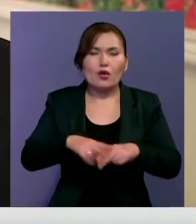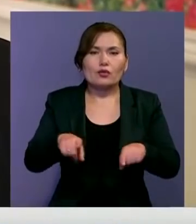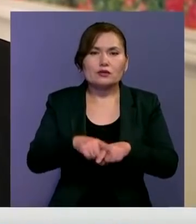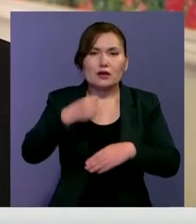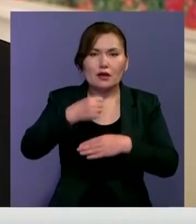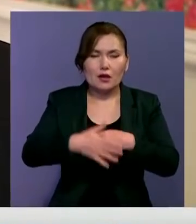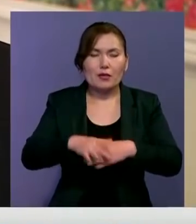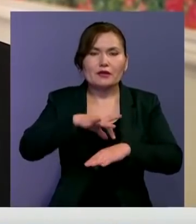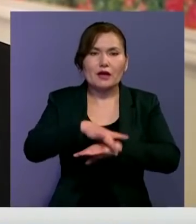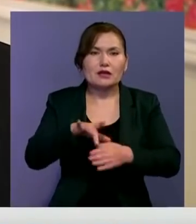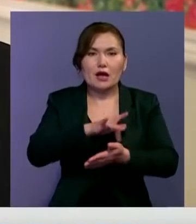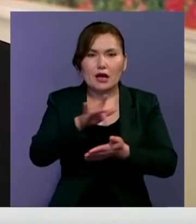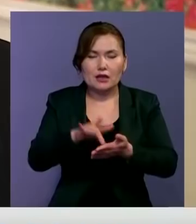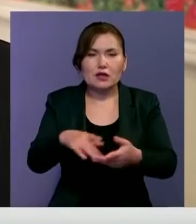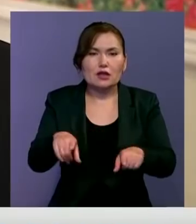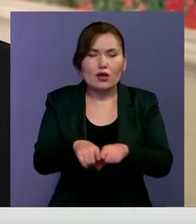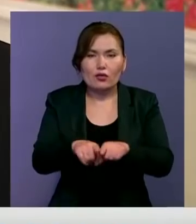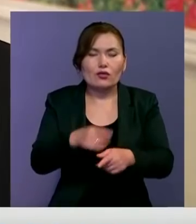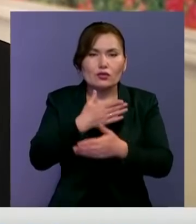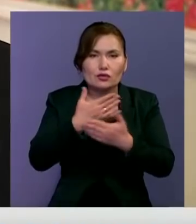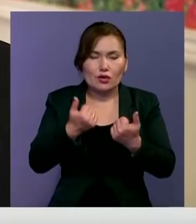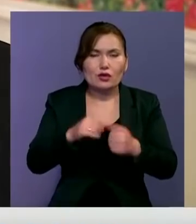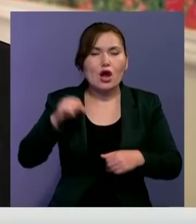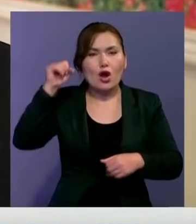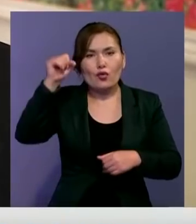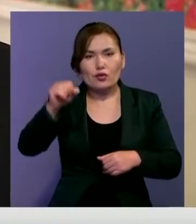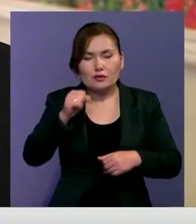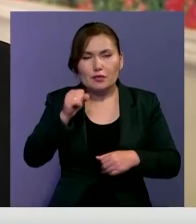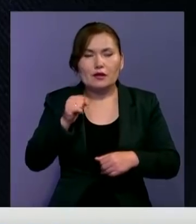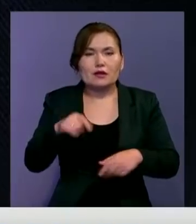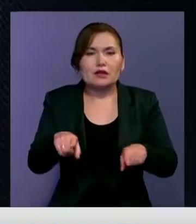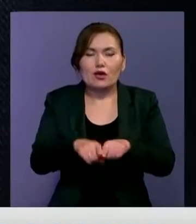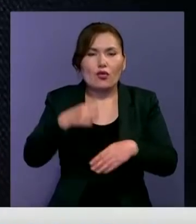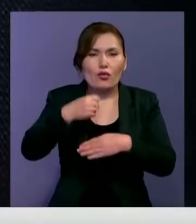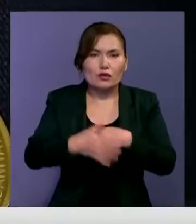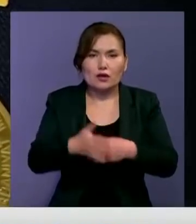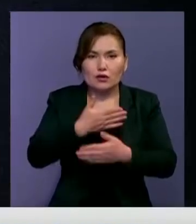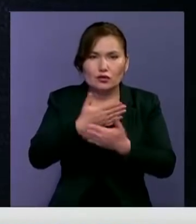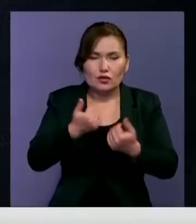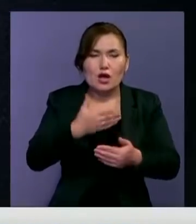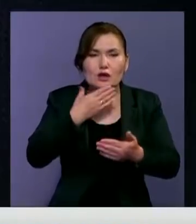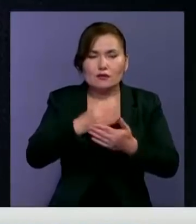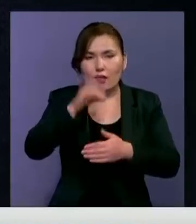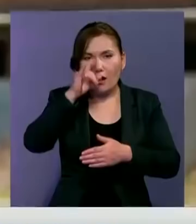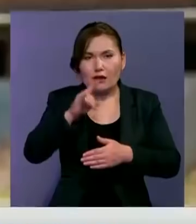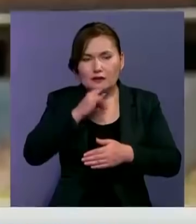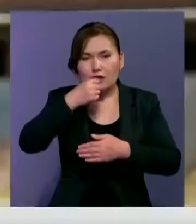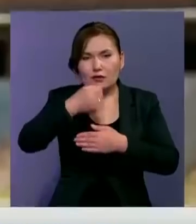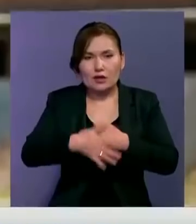орталық қазір Ташкент қаласында да құрылмаған. Мысалы үшін Өзбекстанның ешбір жерінде бұл жоқ. Ата дәстүрді біз үйретуіміз керек